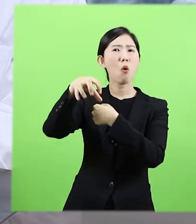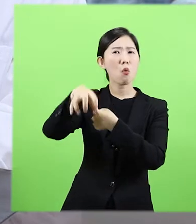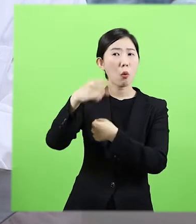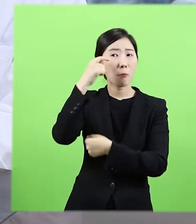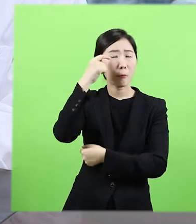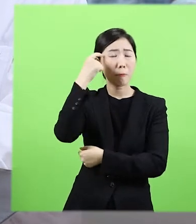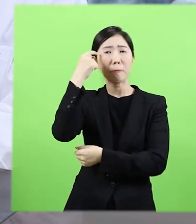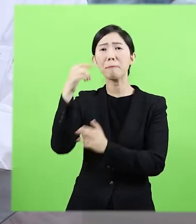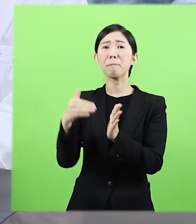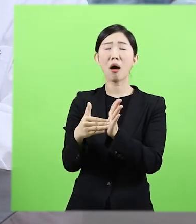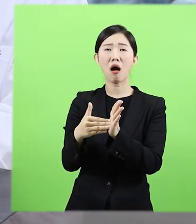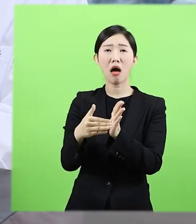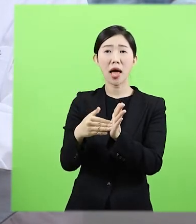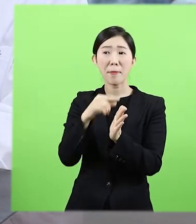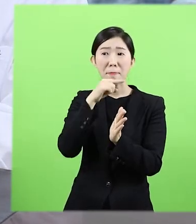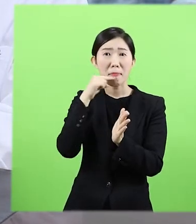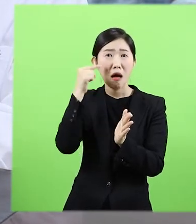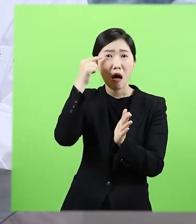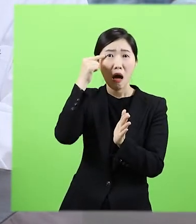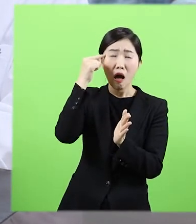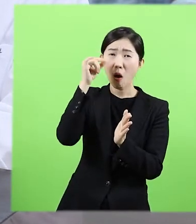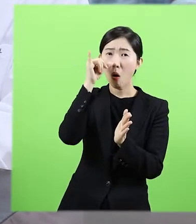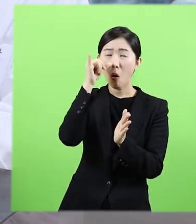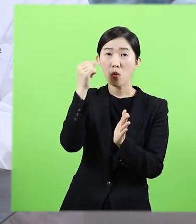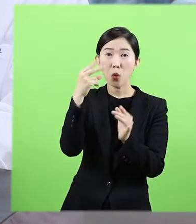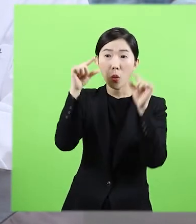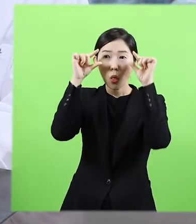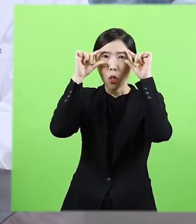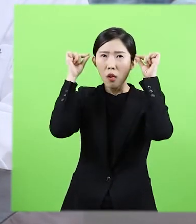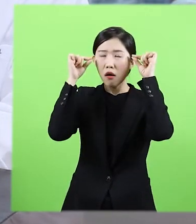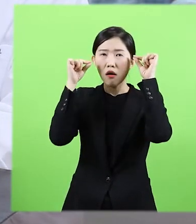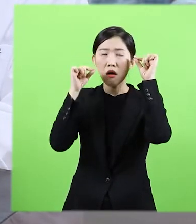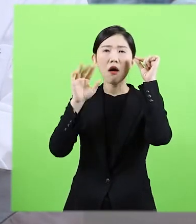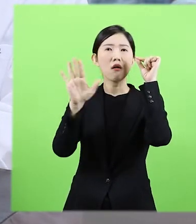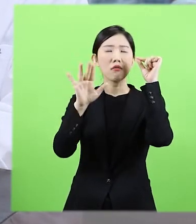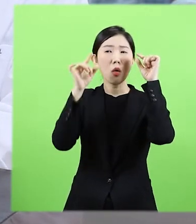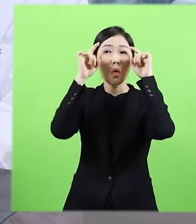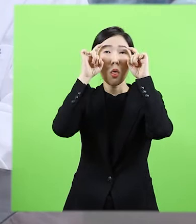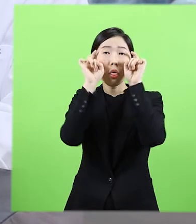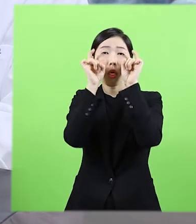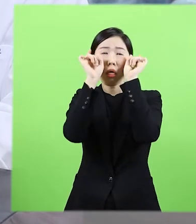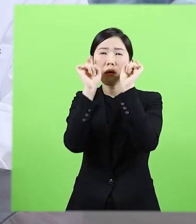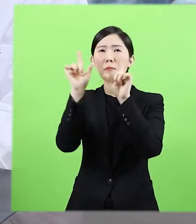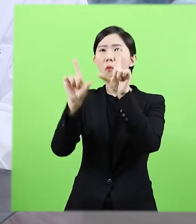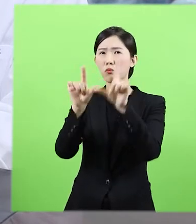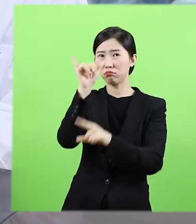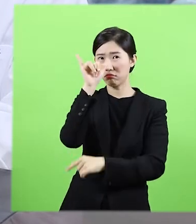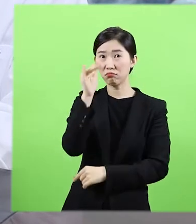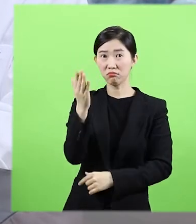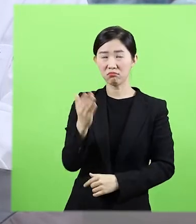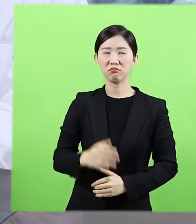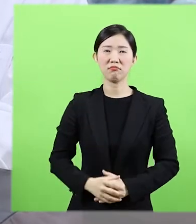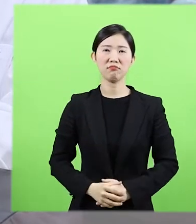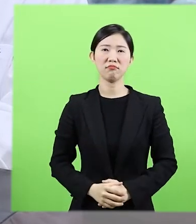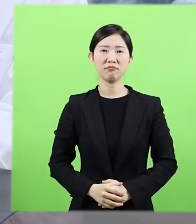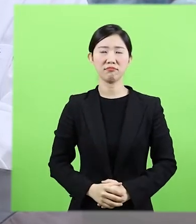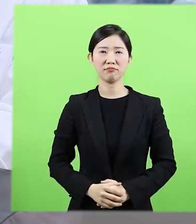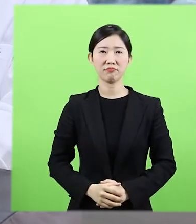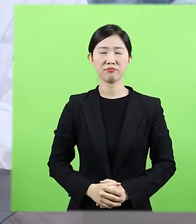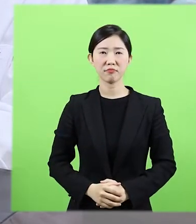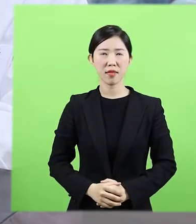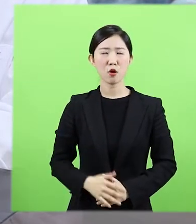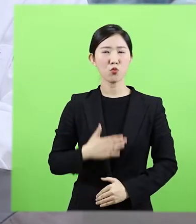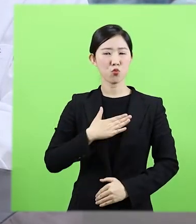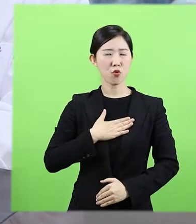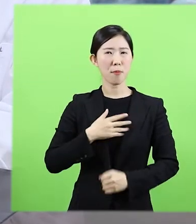곳에서 뒤트임을 해가지고 이렇게 흉터가 생기고 외안각의 날카로움이 없어져서 전체적으로 블런트한 그런 모습을 가지고